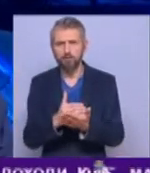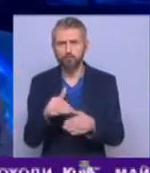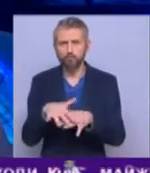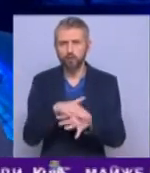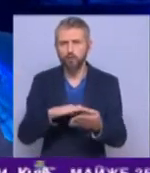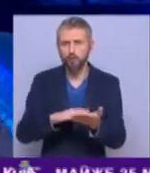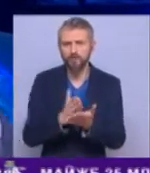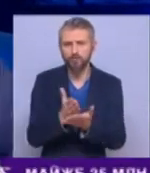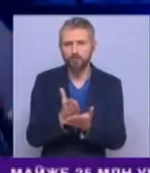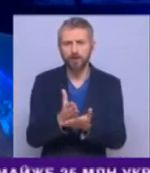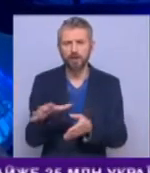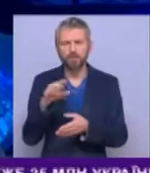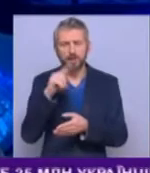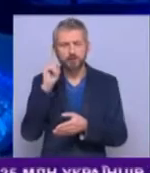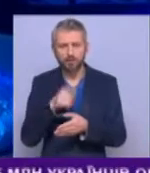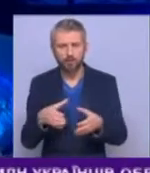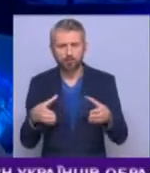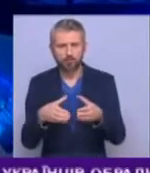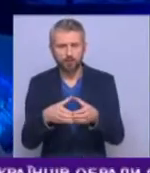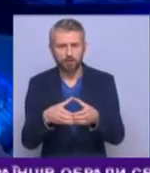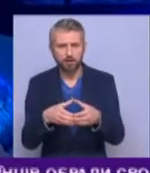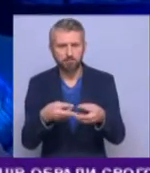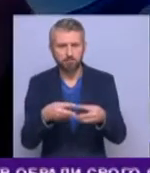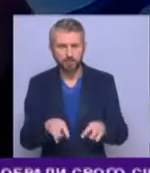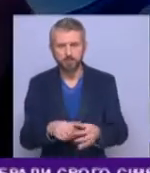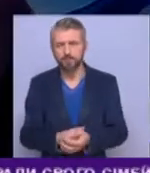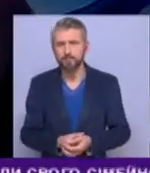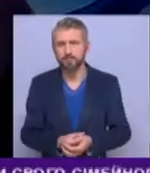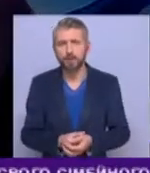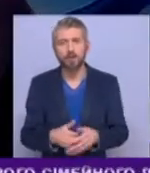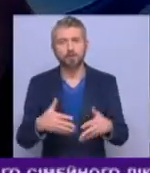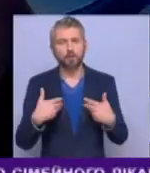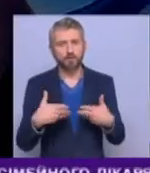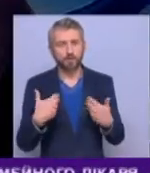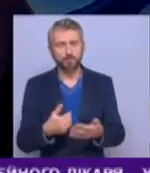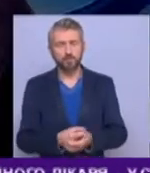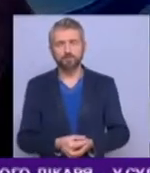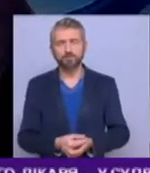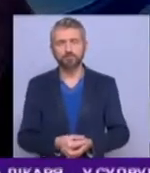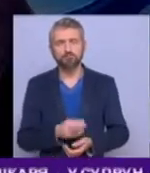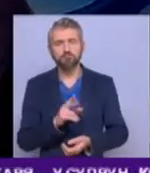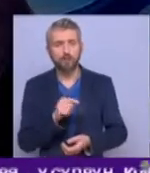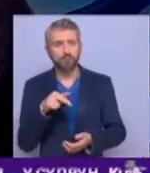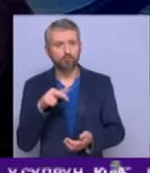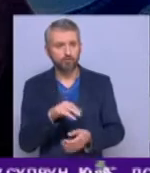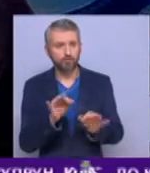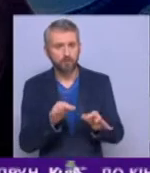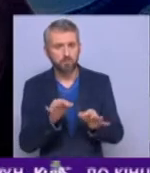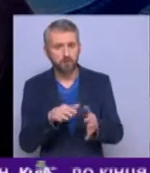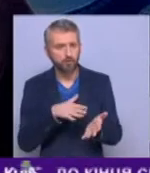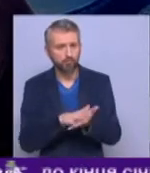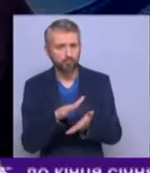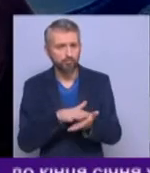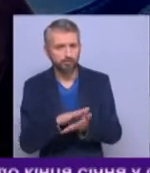прем'єр-міністра, склад Кабміну, як колись політбюро. Пане Олеже, вам добрий вечір. Навзаєм. Як ви дійшли нормально, не